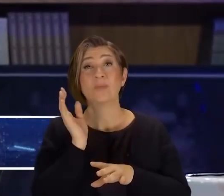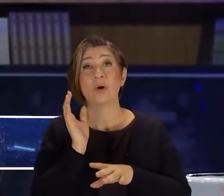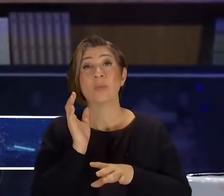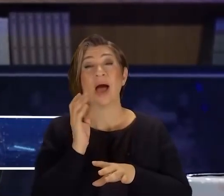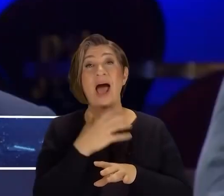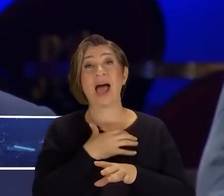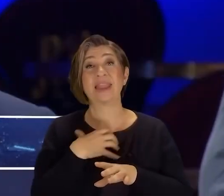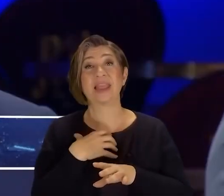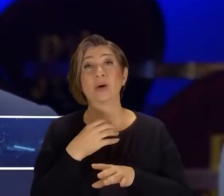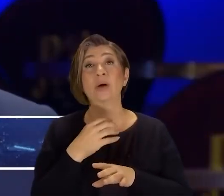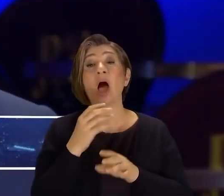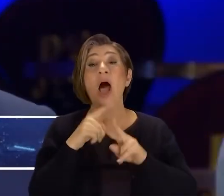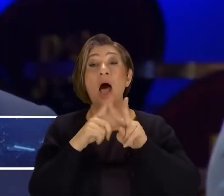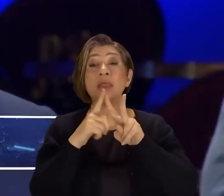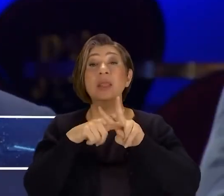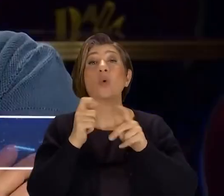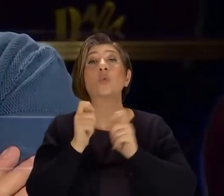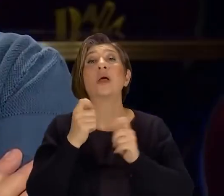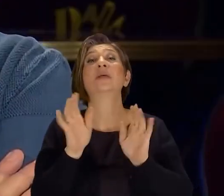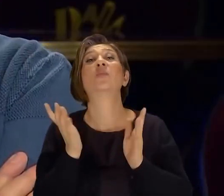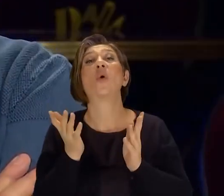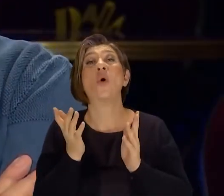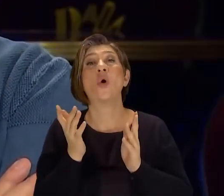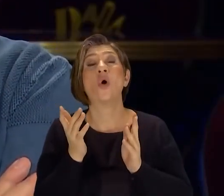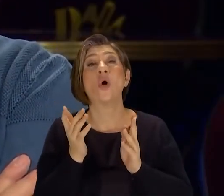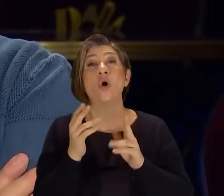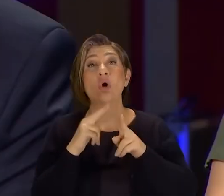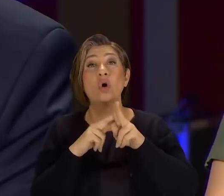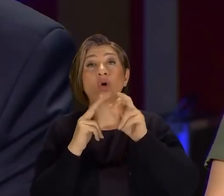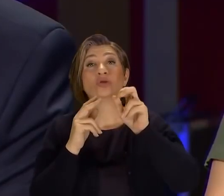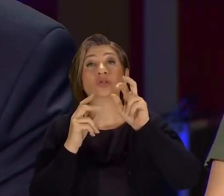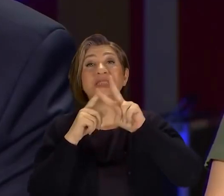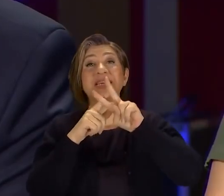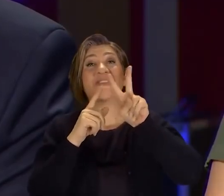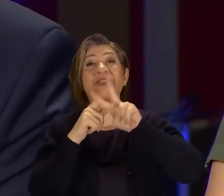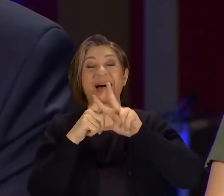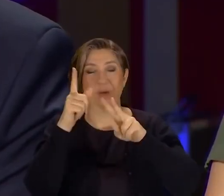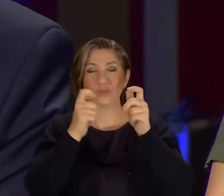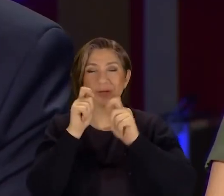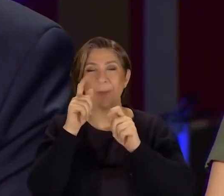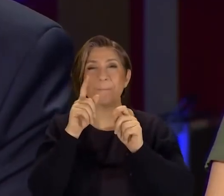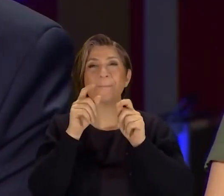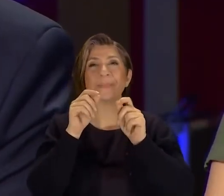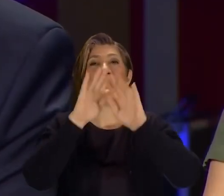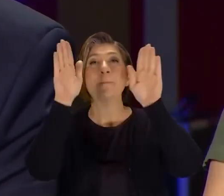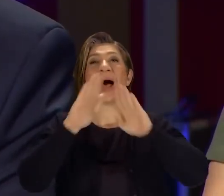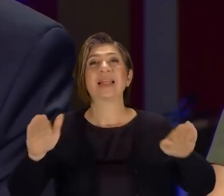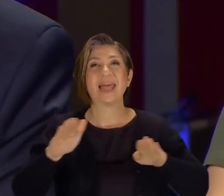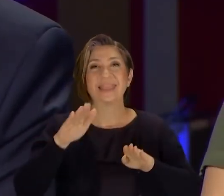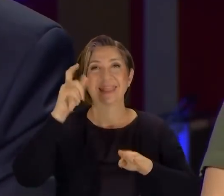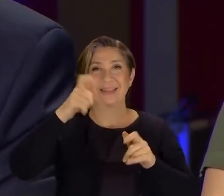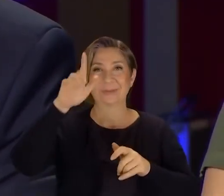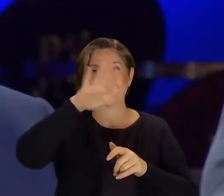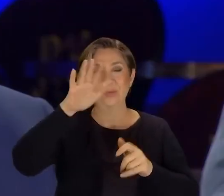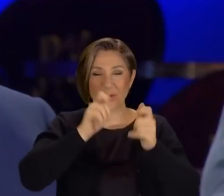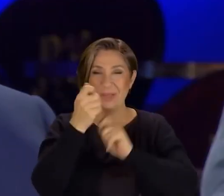Demiyorlar. Anne diyor. Ana kullanılmıyor çünkü. Ana kullanılsa avantajlı olacak. Kosova'da kullanılıyor. Yani bizim burada bir Balkan şimdi öğrenme